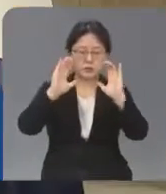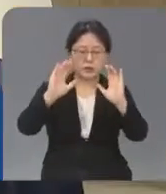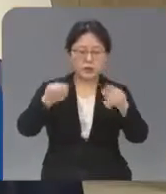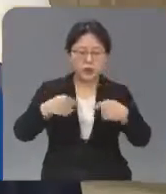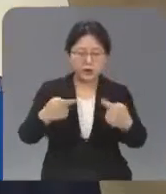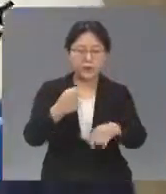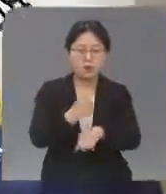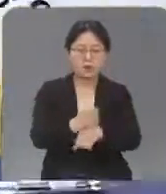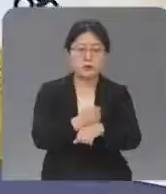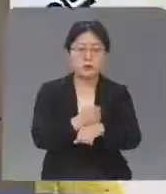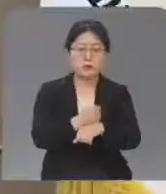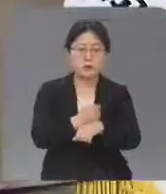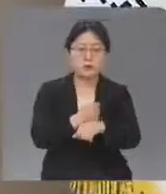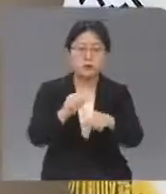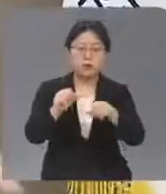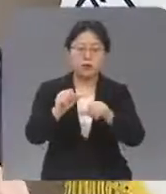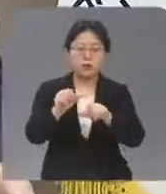경기장으로 활용해